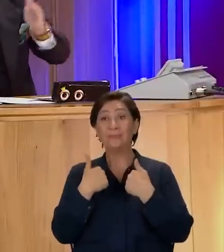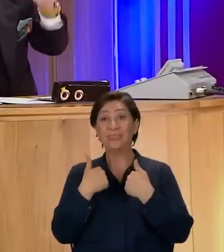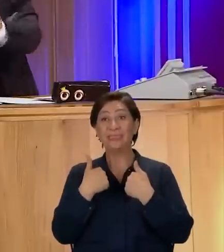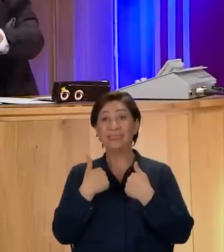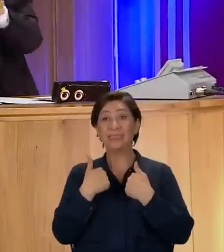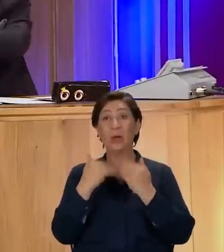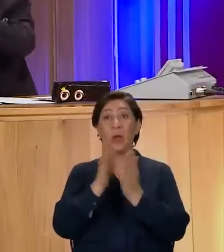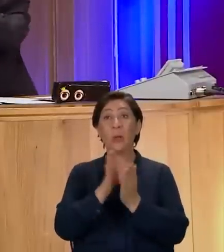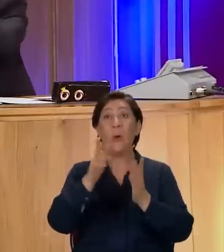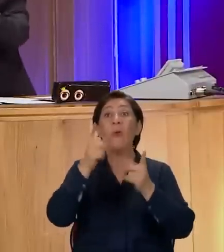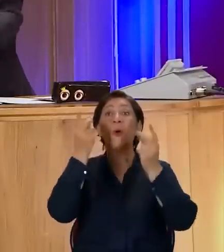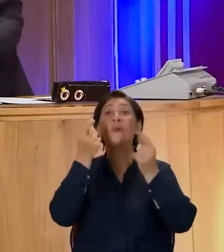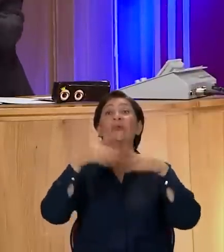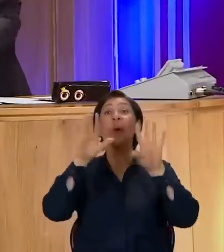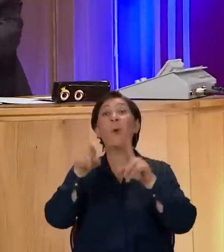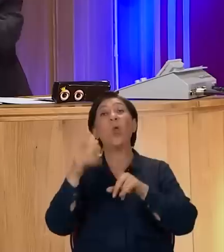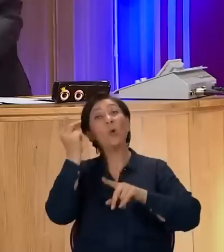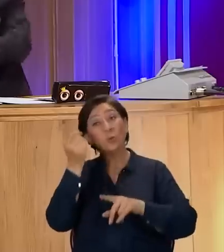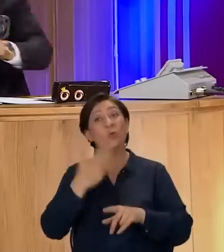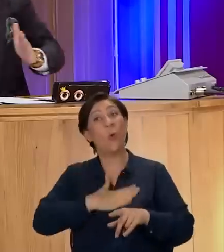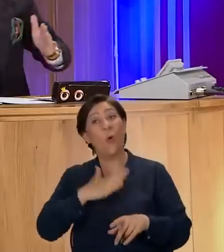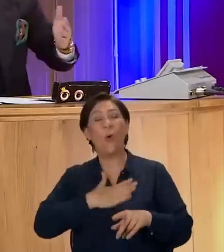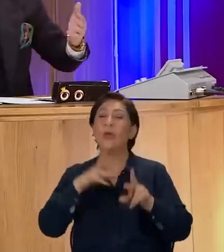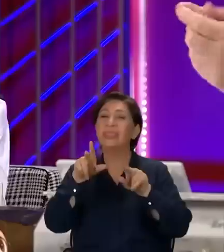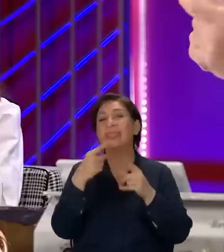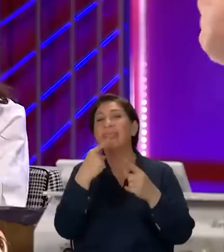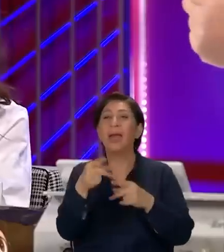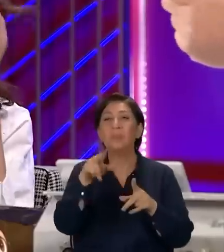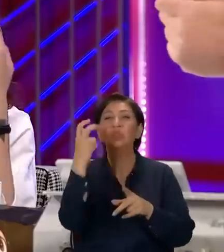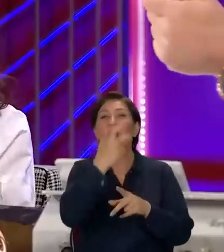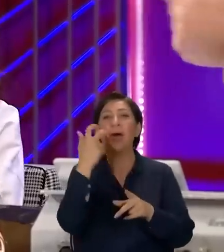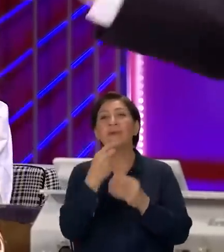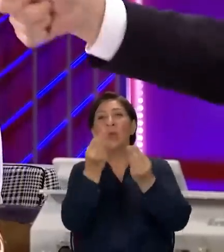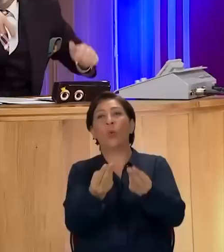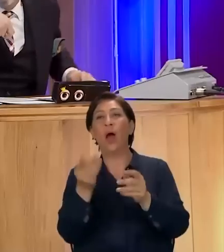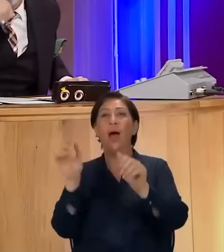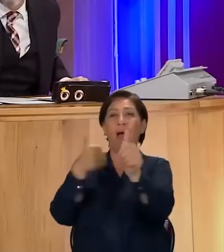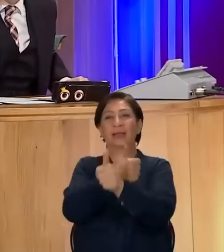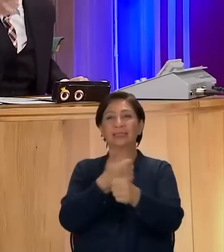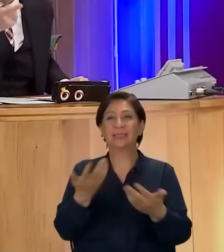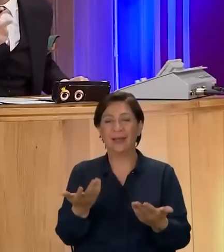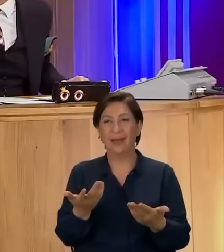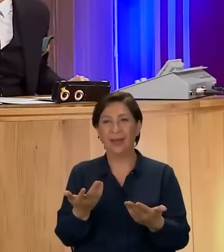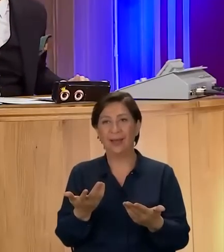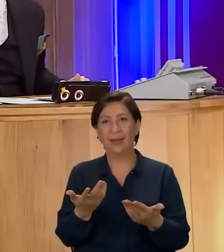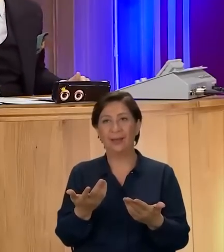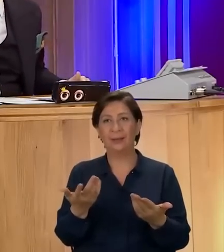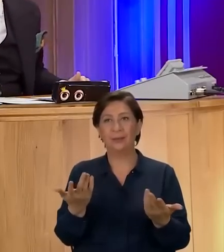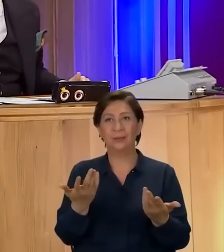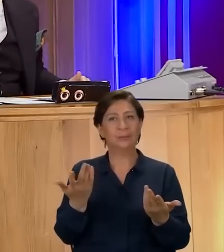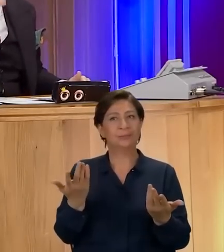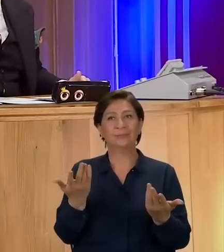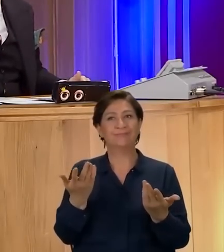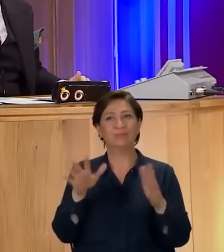abi öyle unutulmaz böyle unutulur diyerekten bizim haber VTR'si kıza nispet yapıyor